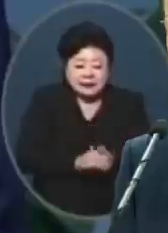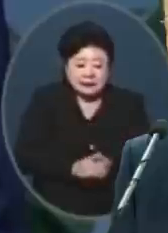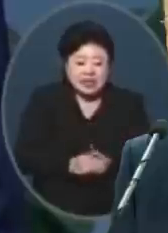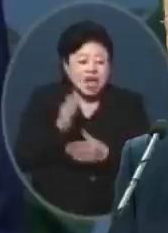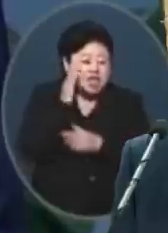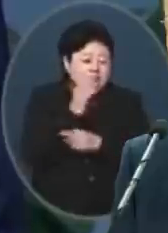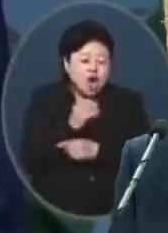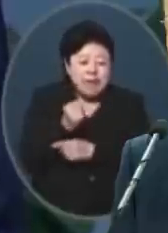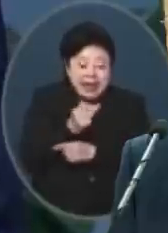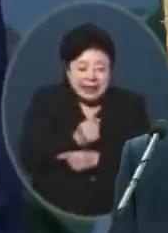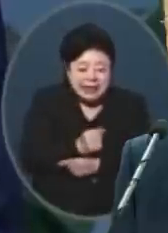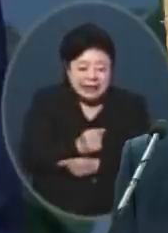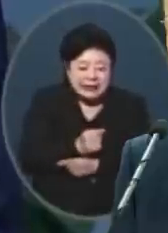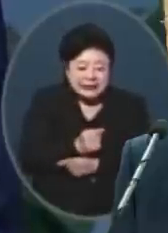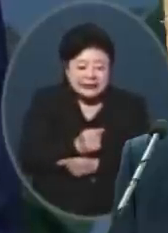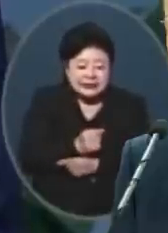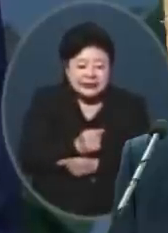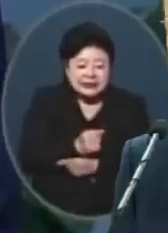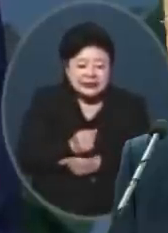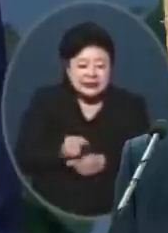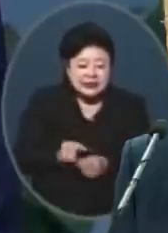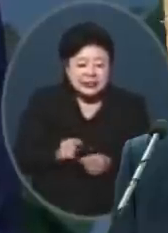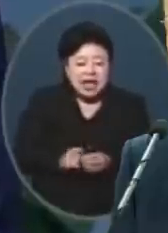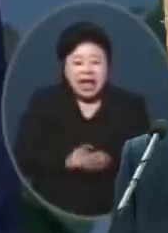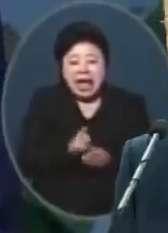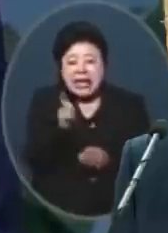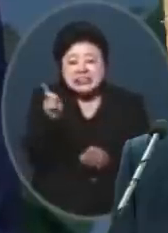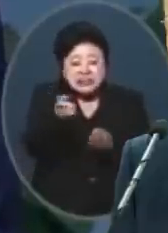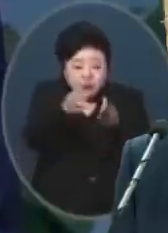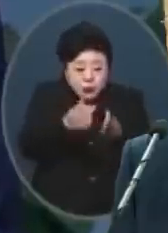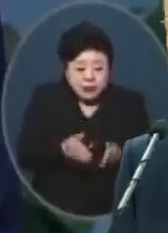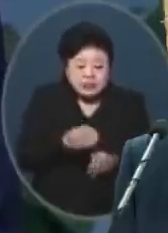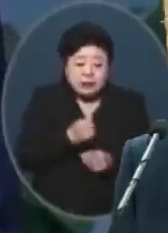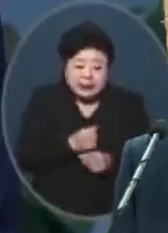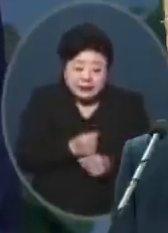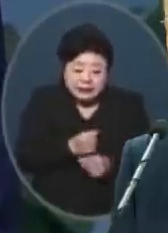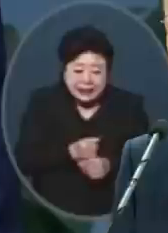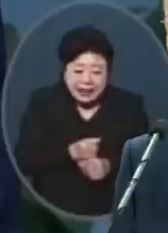열매를 가지를 통해서 맺습니다